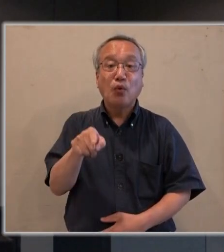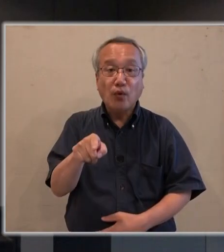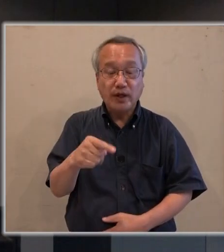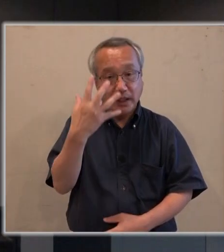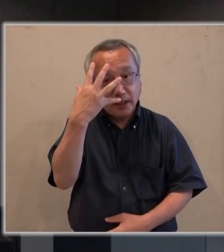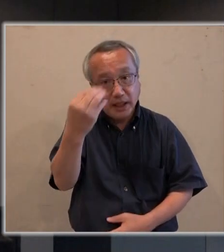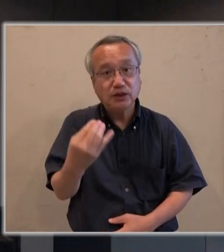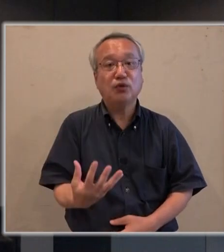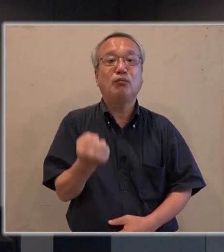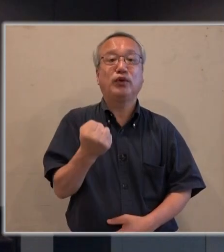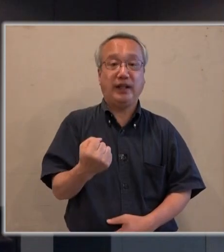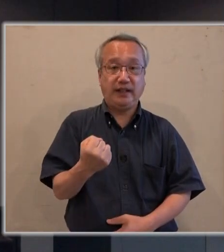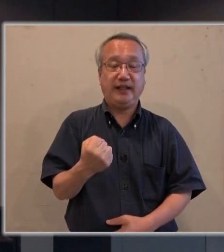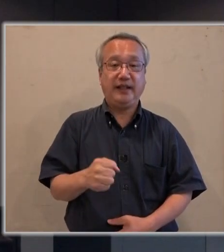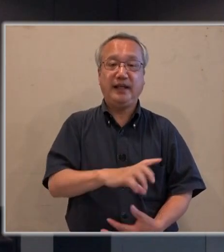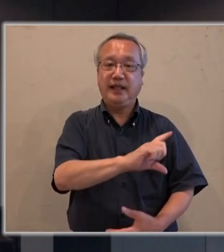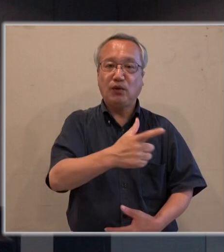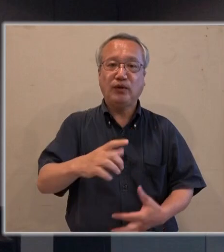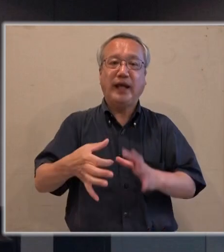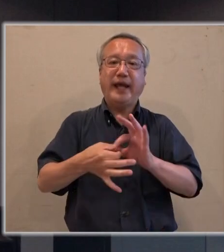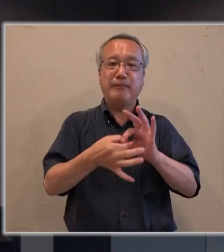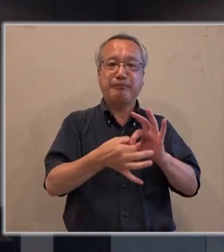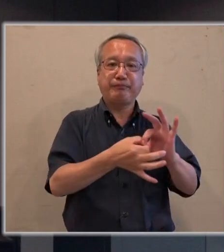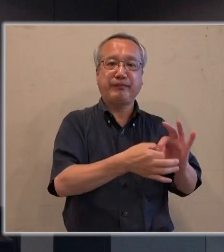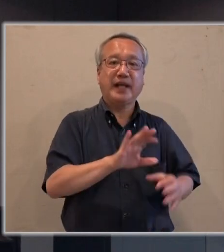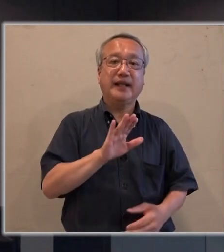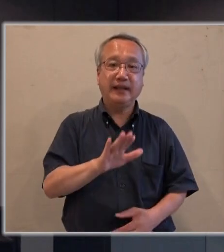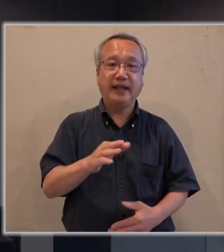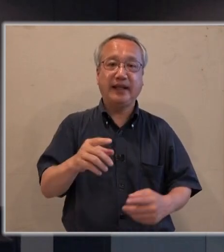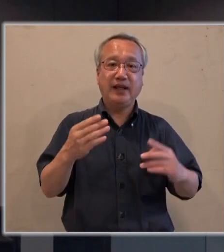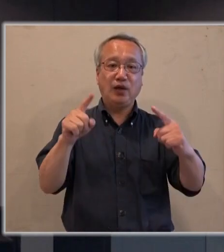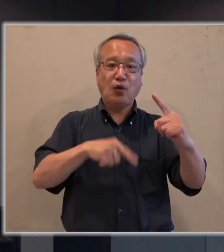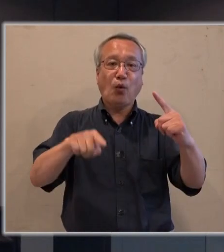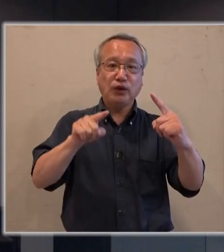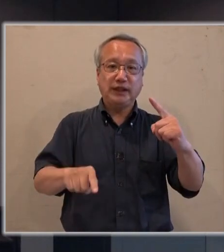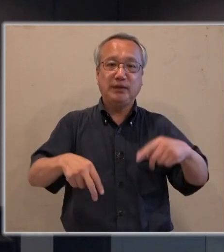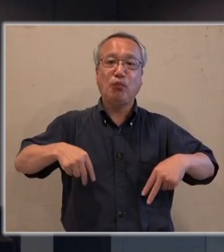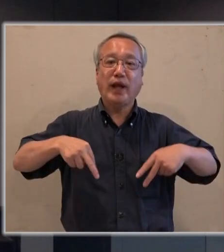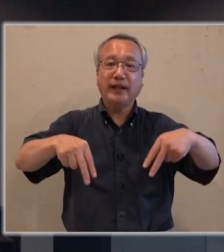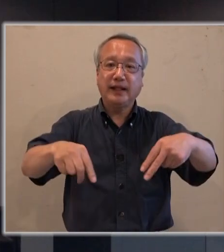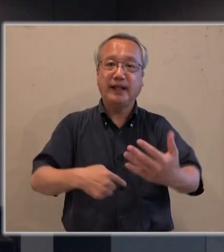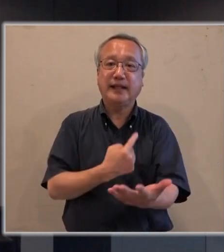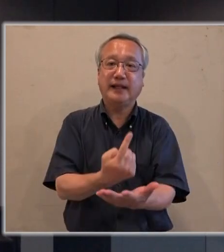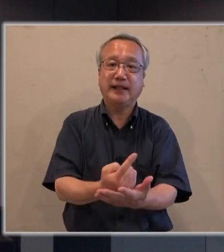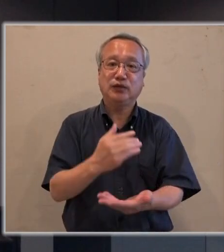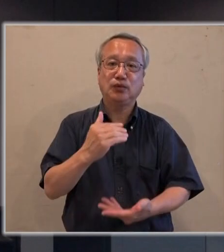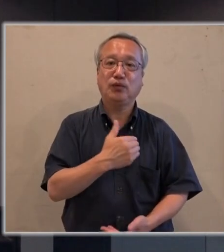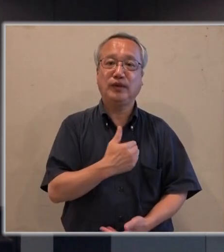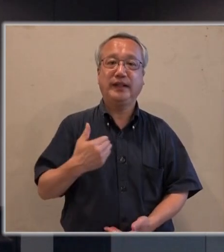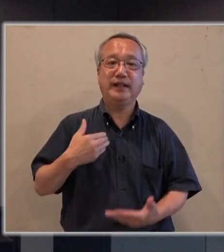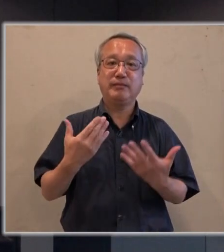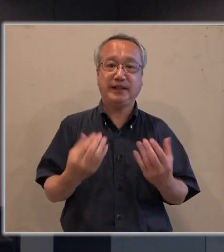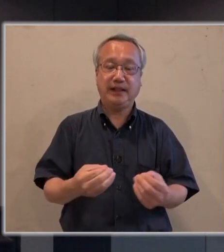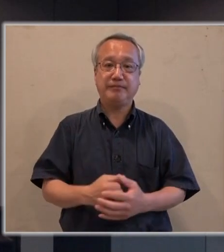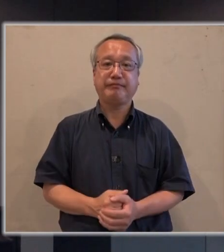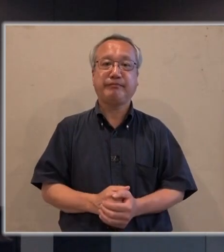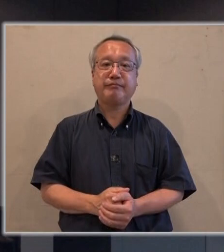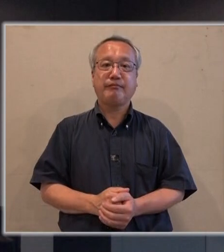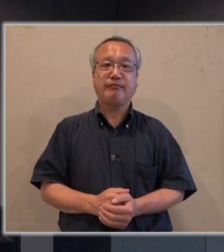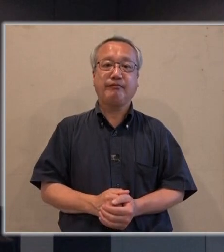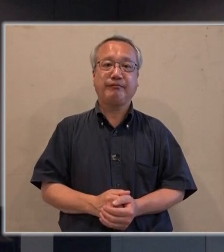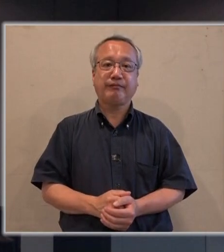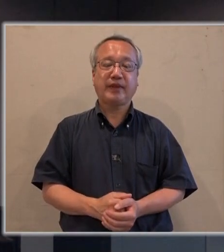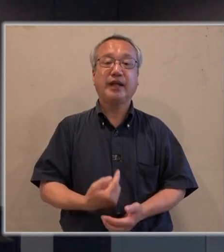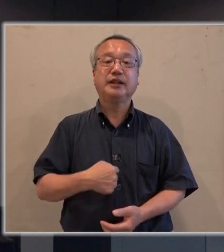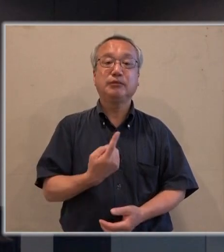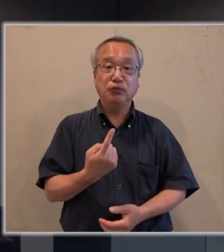を持っていて、まあ、いろんなご縁があって大会の公式ボランティアに参加させていただくことができました。